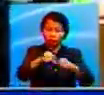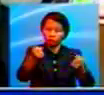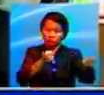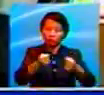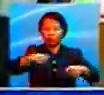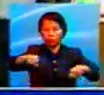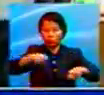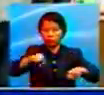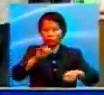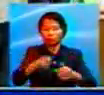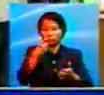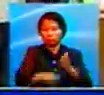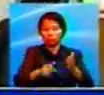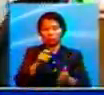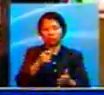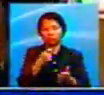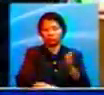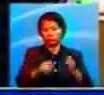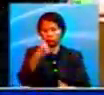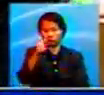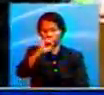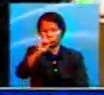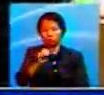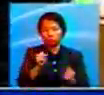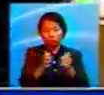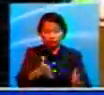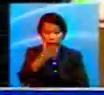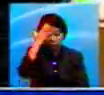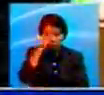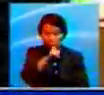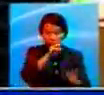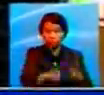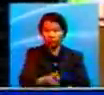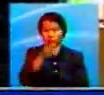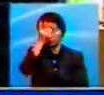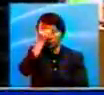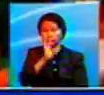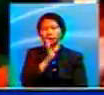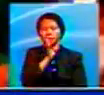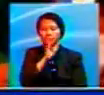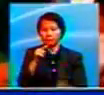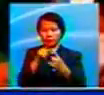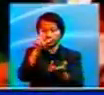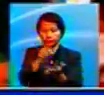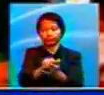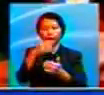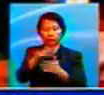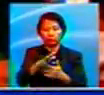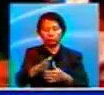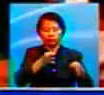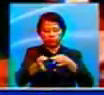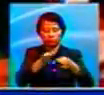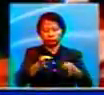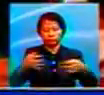dan motosikal yang dikenakan cukai 10% tanpa disedari pengguna. Dato' Ahmad Maslan bercakap kepada media selepas sesi